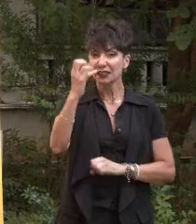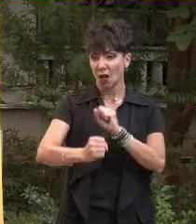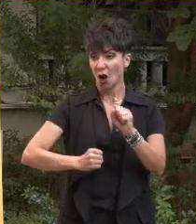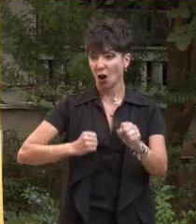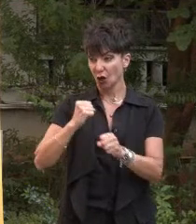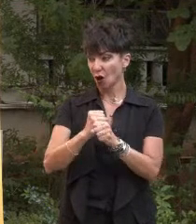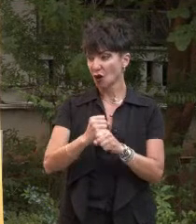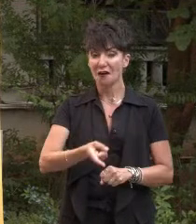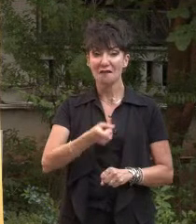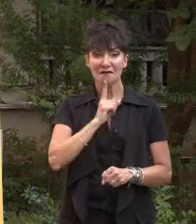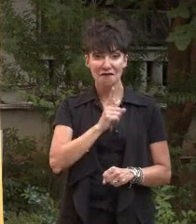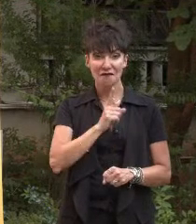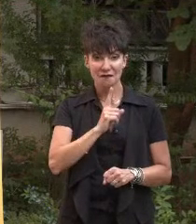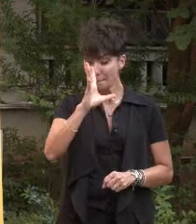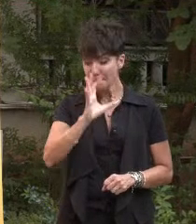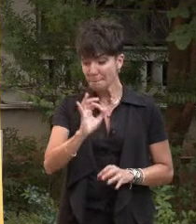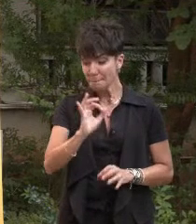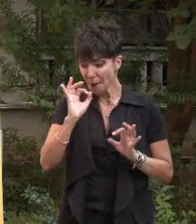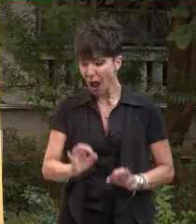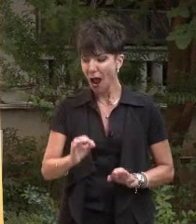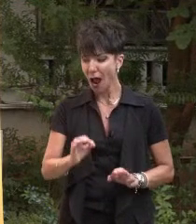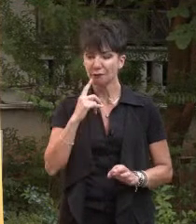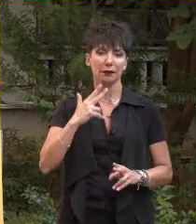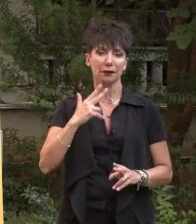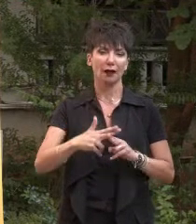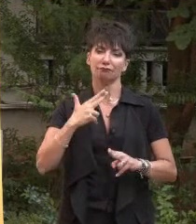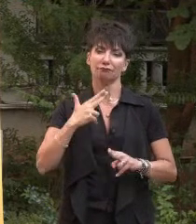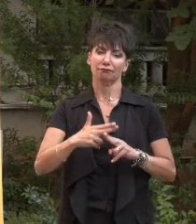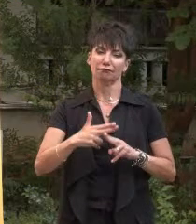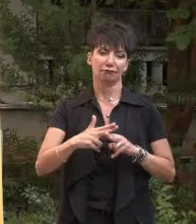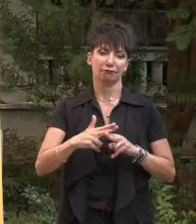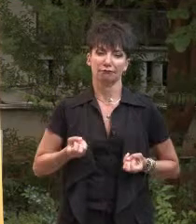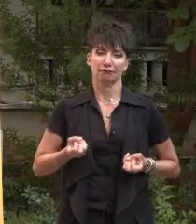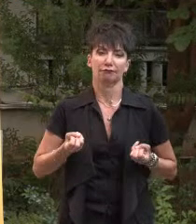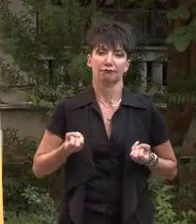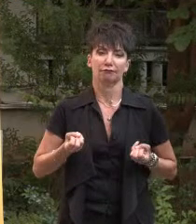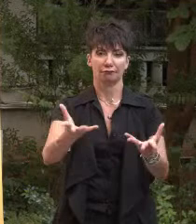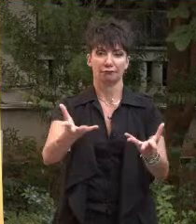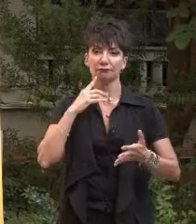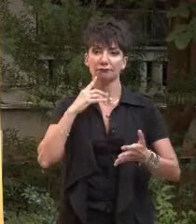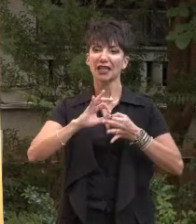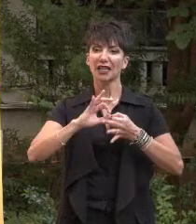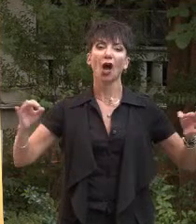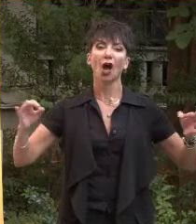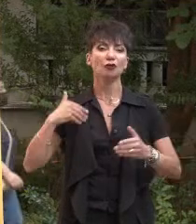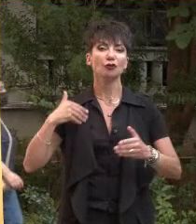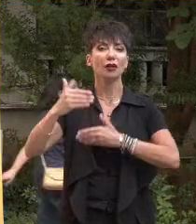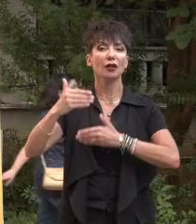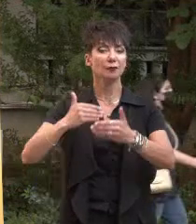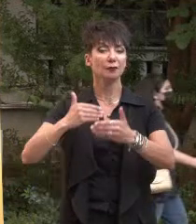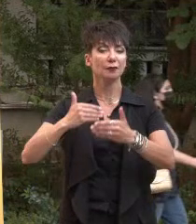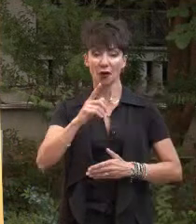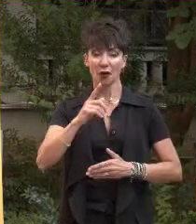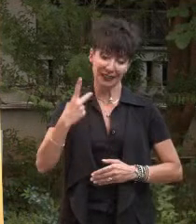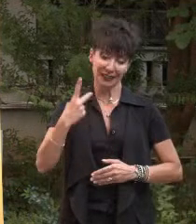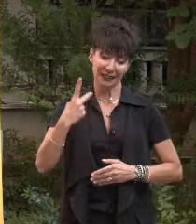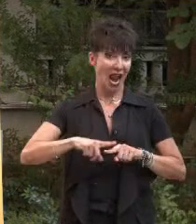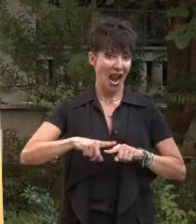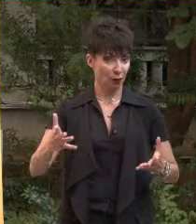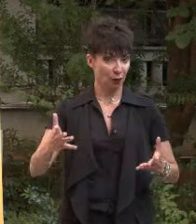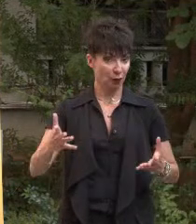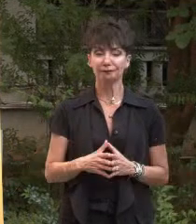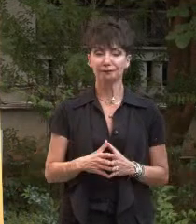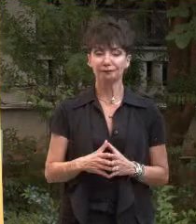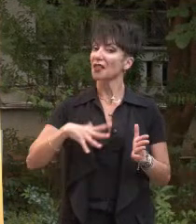χρόνια έχει πραγματικά σημαδεύσει την μακραίωνη ιστορική πορεία του έθνους μας. Θα ήθελα